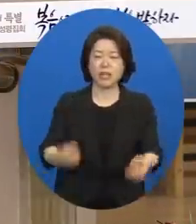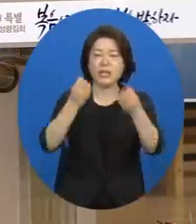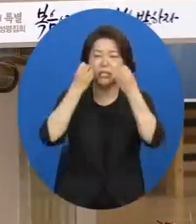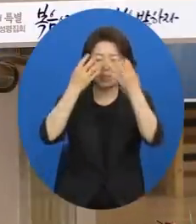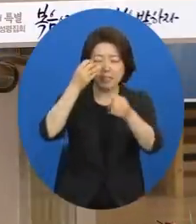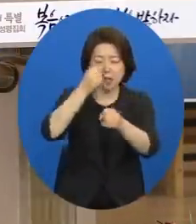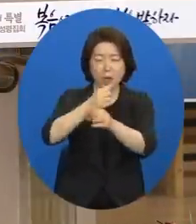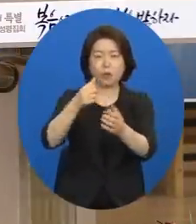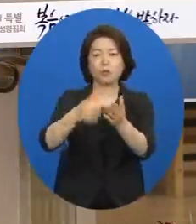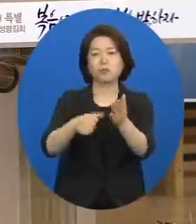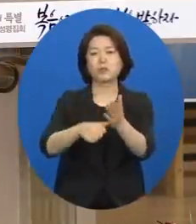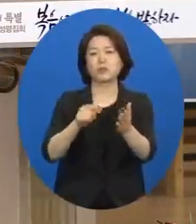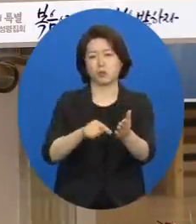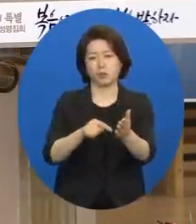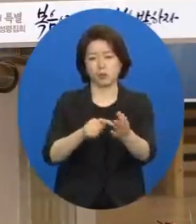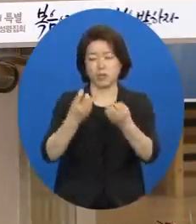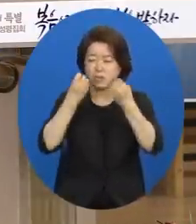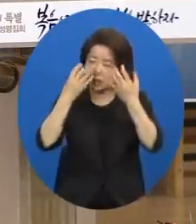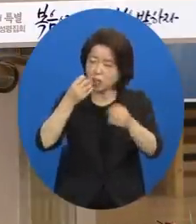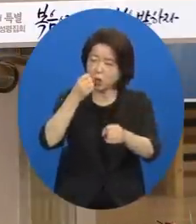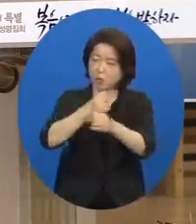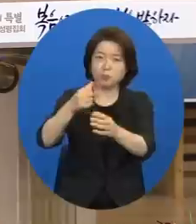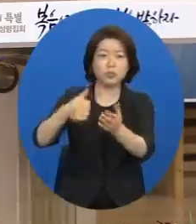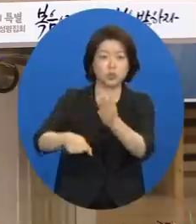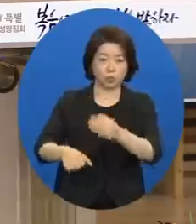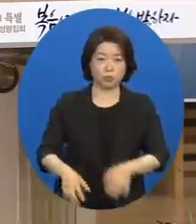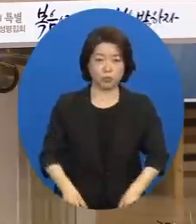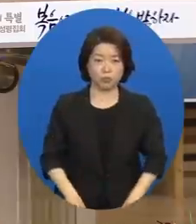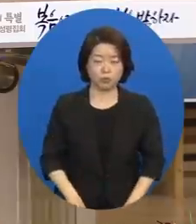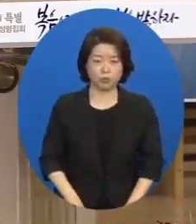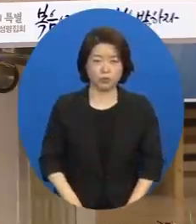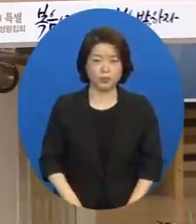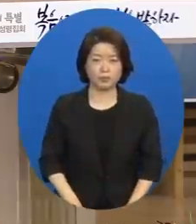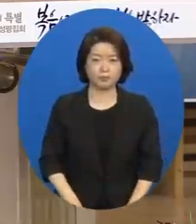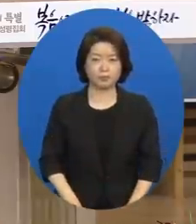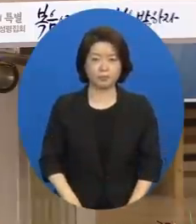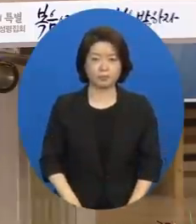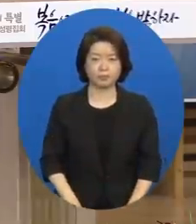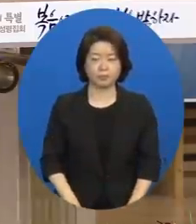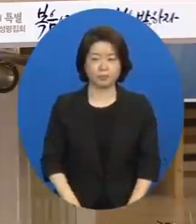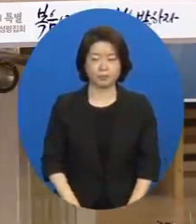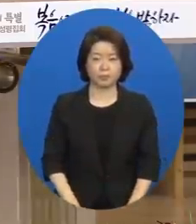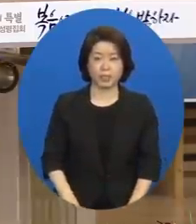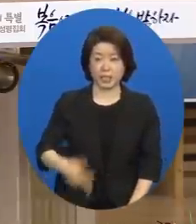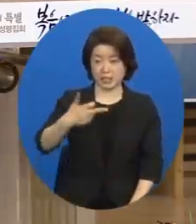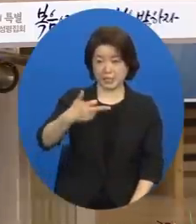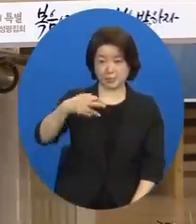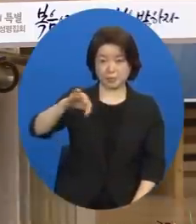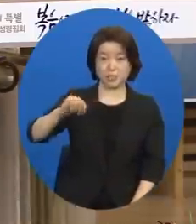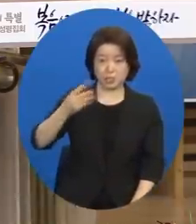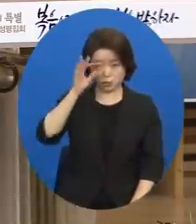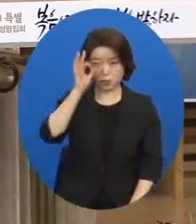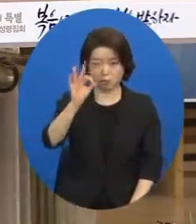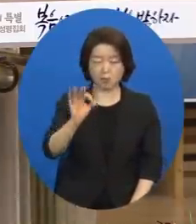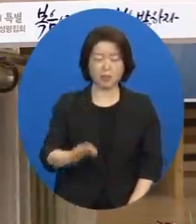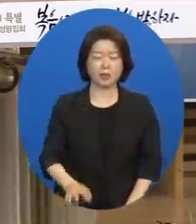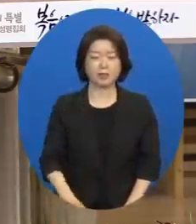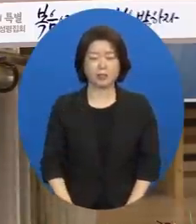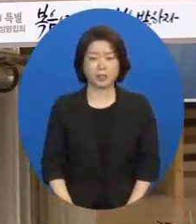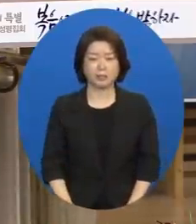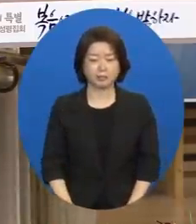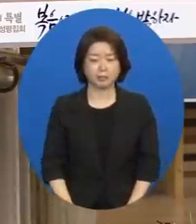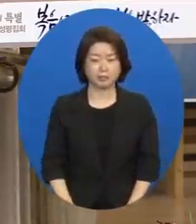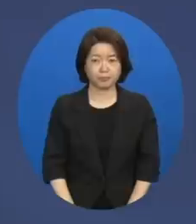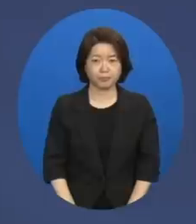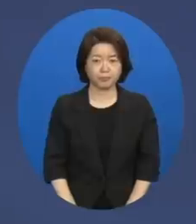피조물이라고 말합니다. 새로운 피조물. 우리 그 17절을 다시 한번 좀 볼 필요가 있는데요.